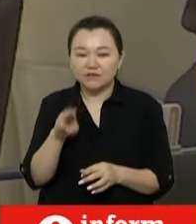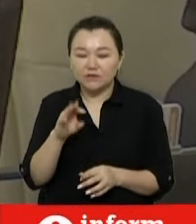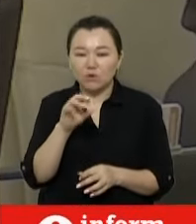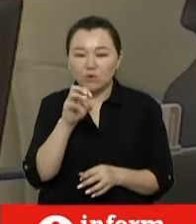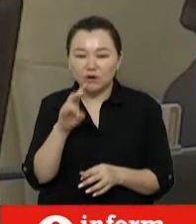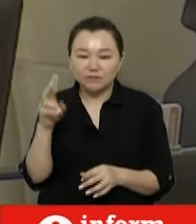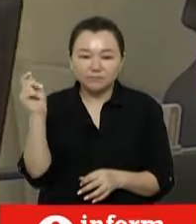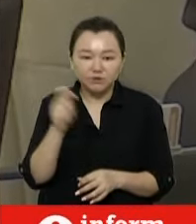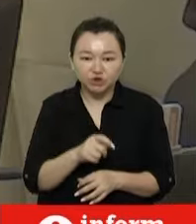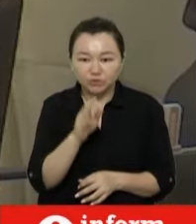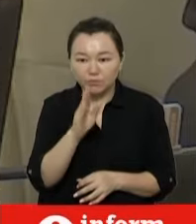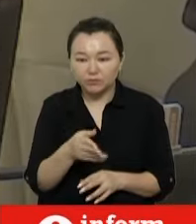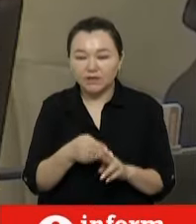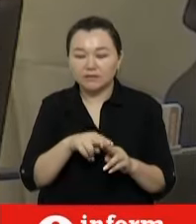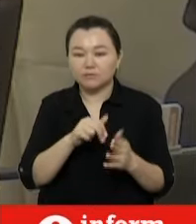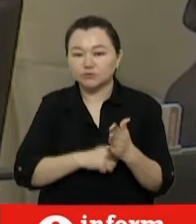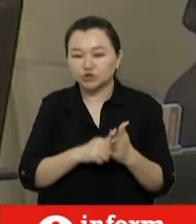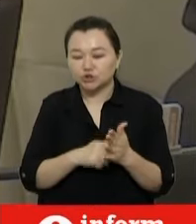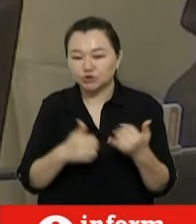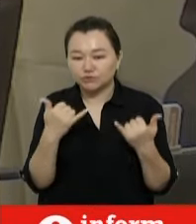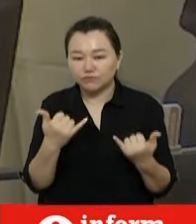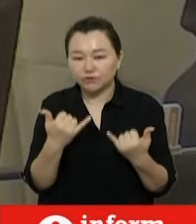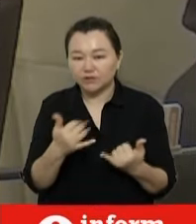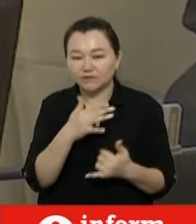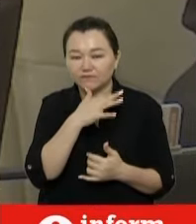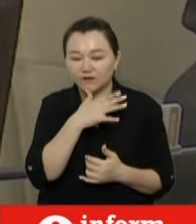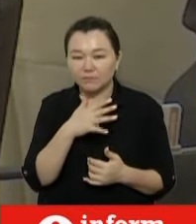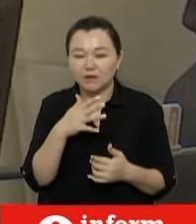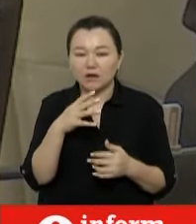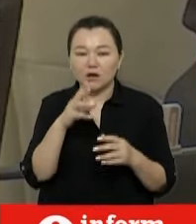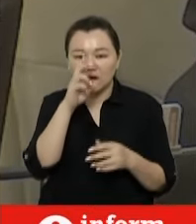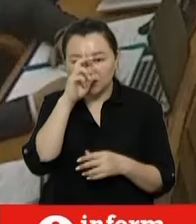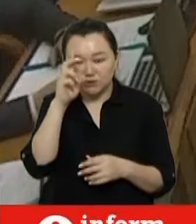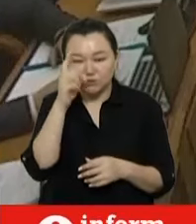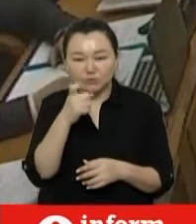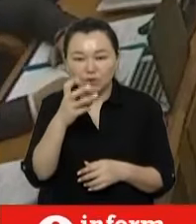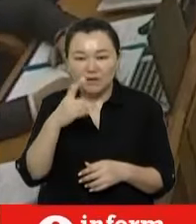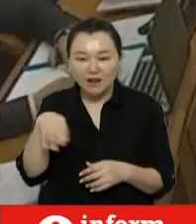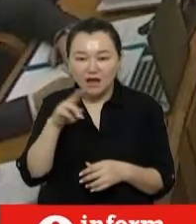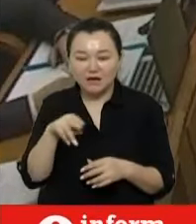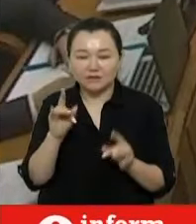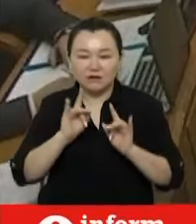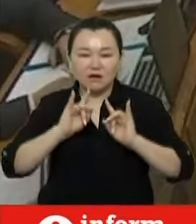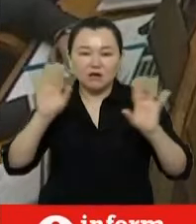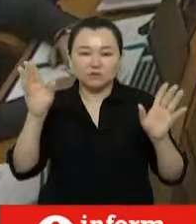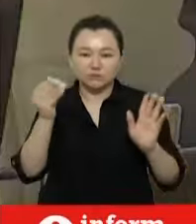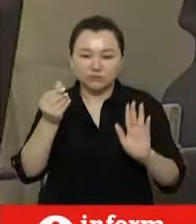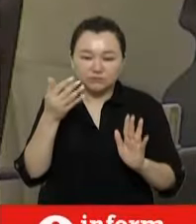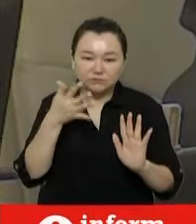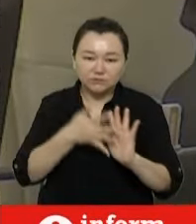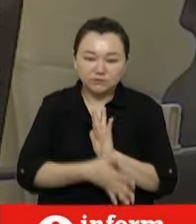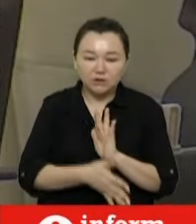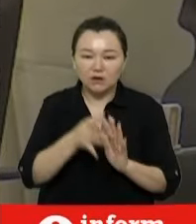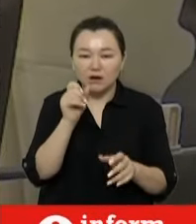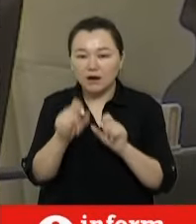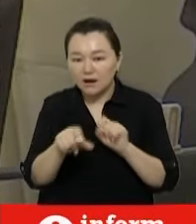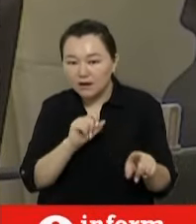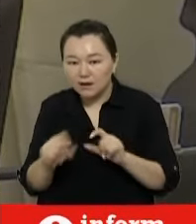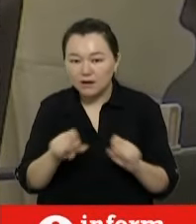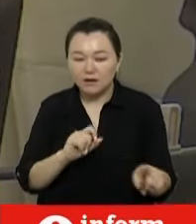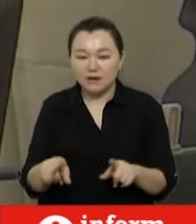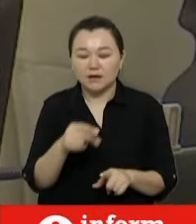келеді. Соның салдарынан бүгінгі жағдайда мемлекет жүздеген миллиард шығынға батып отыр. Құзыреттерді бере отырып,